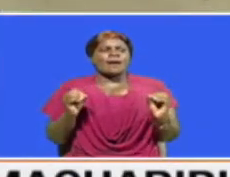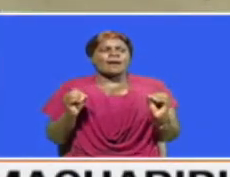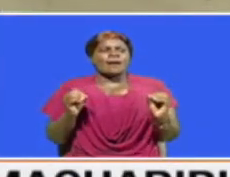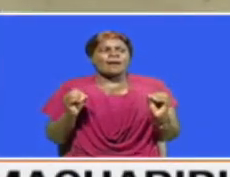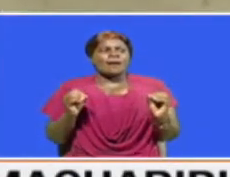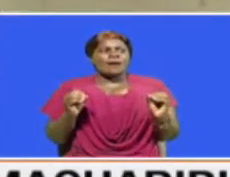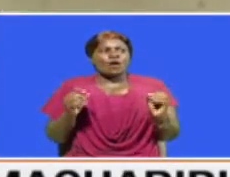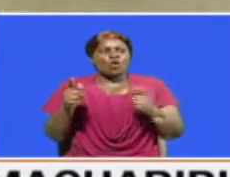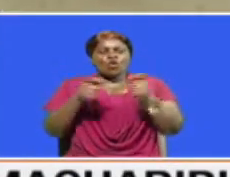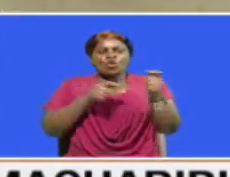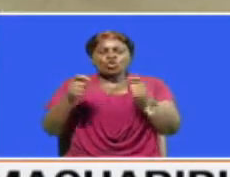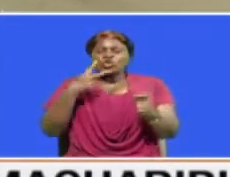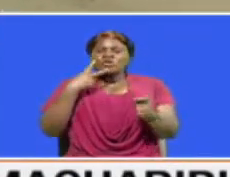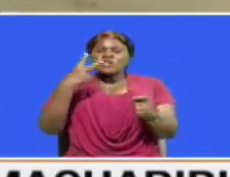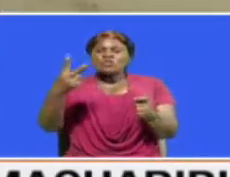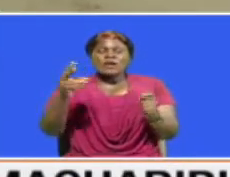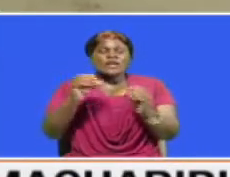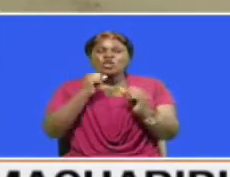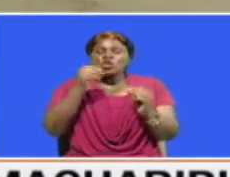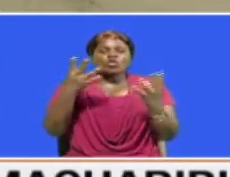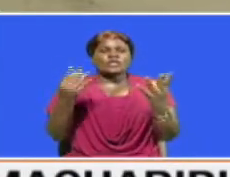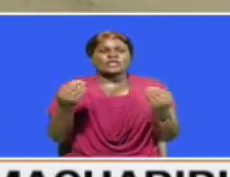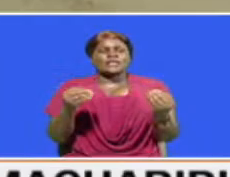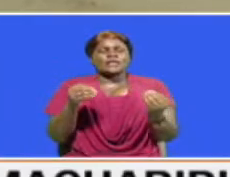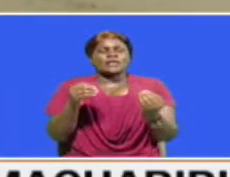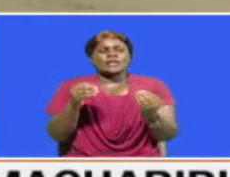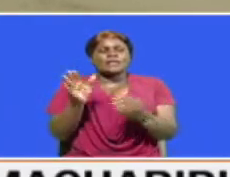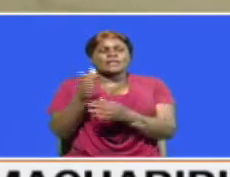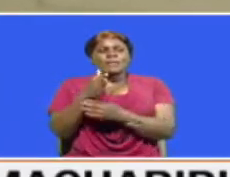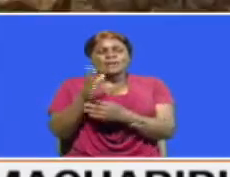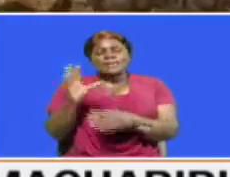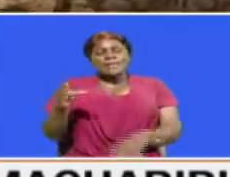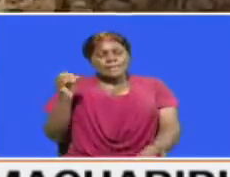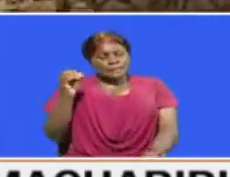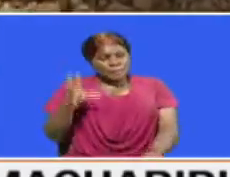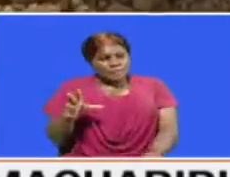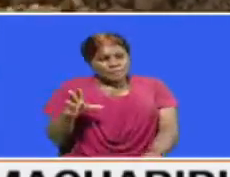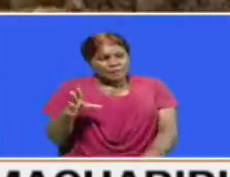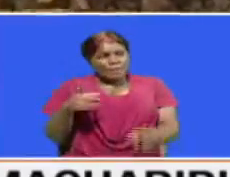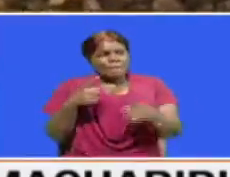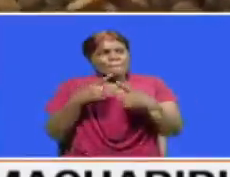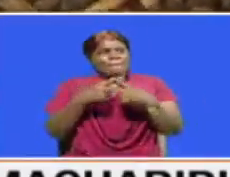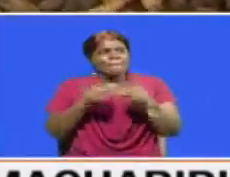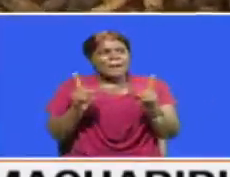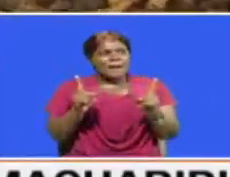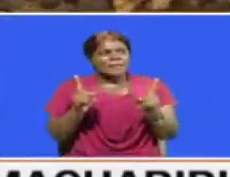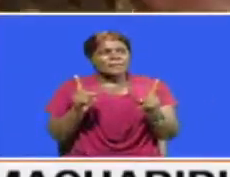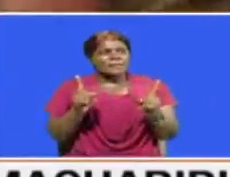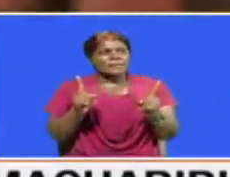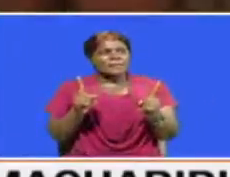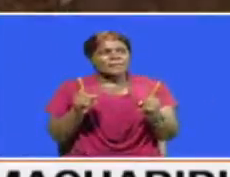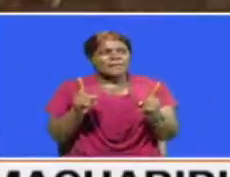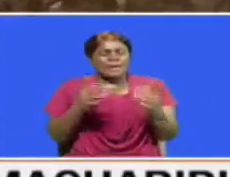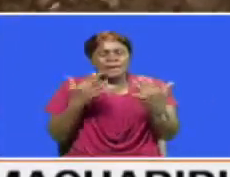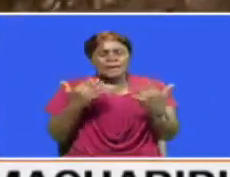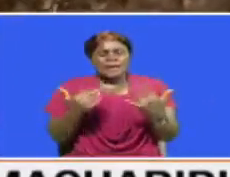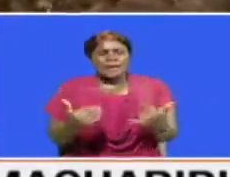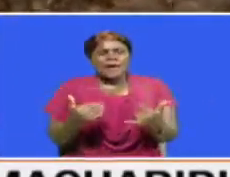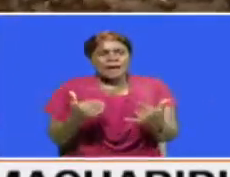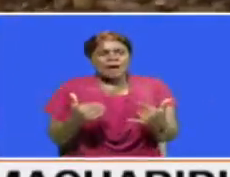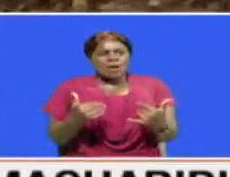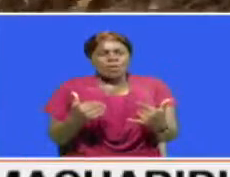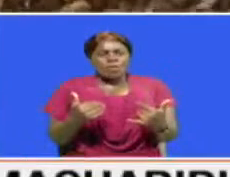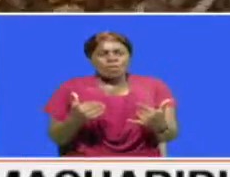Kumudu vidimbi 200 si rahisi, kwani lisha ya samaki ni ghali mno. Hilo hata hivyo amelizamia, na sasa